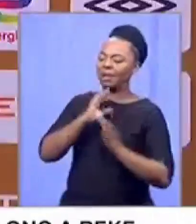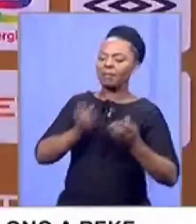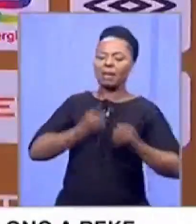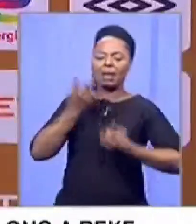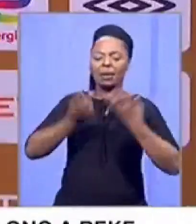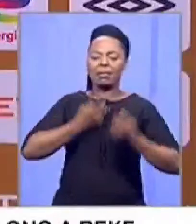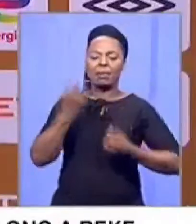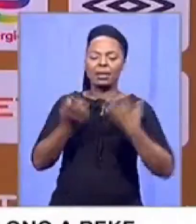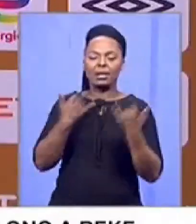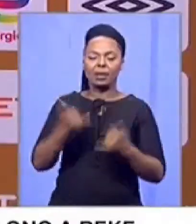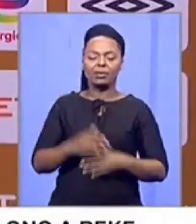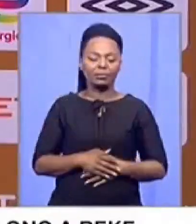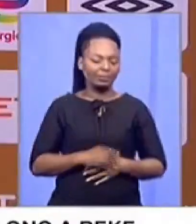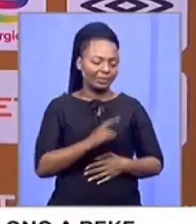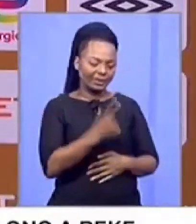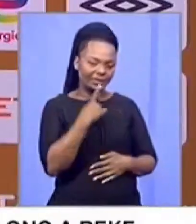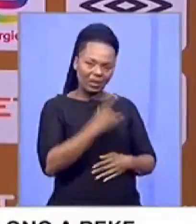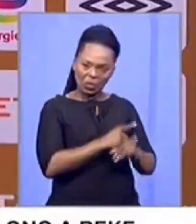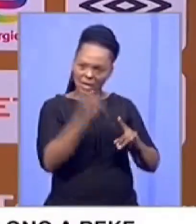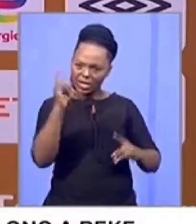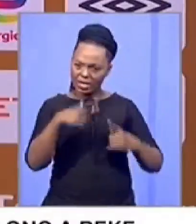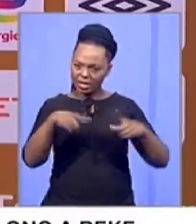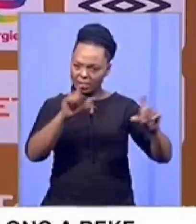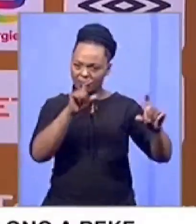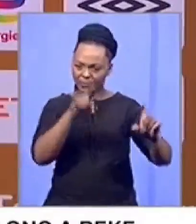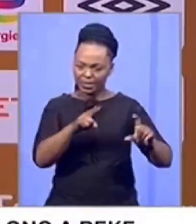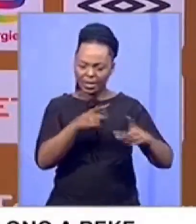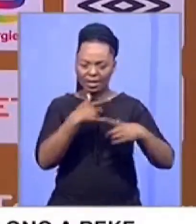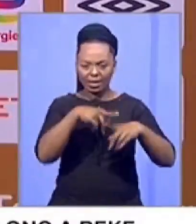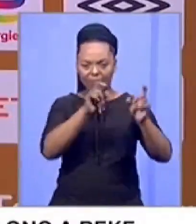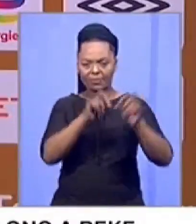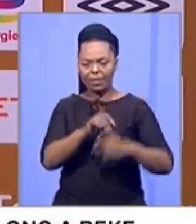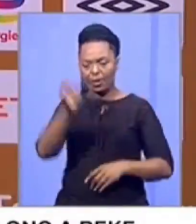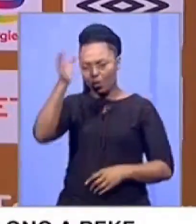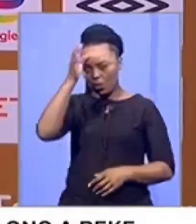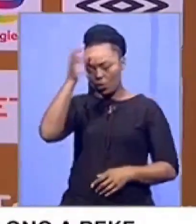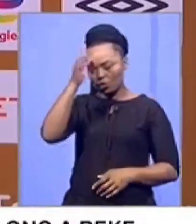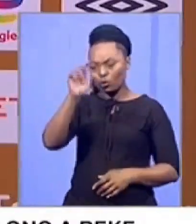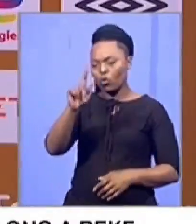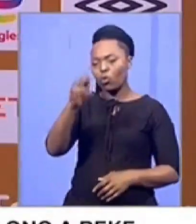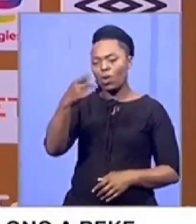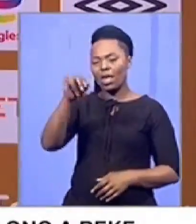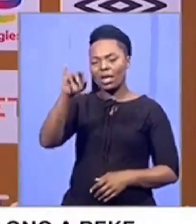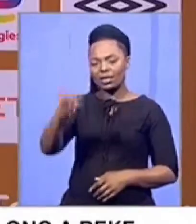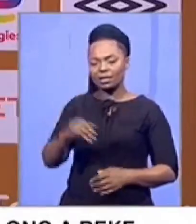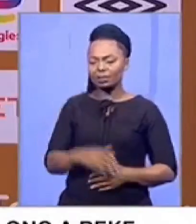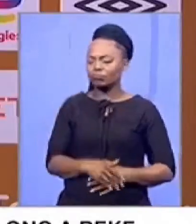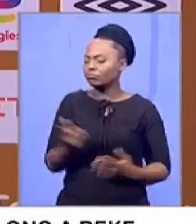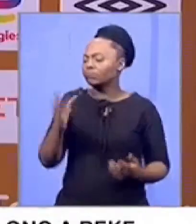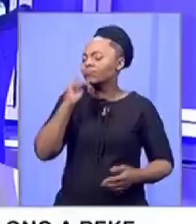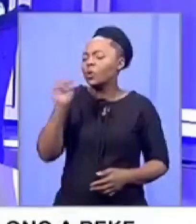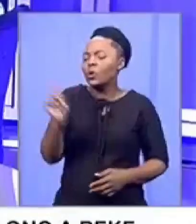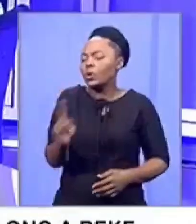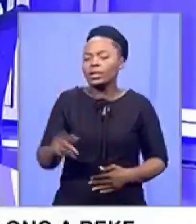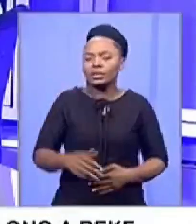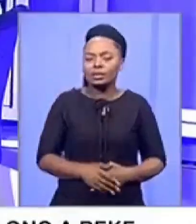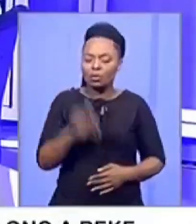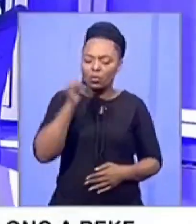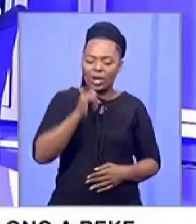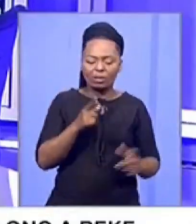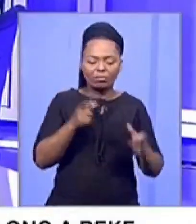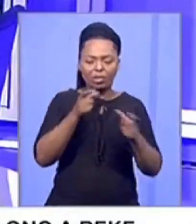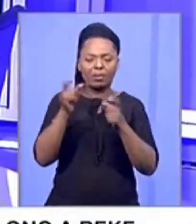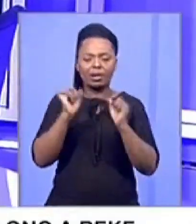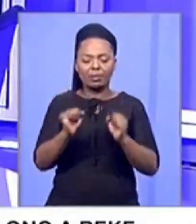se hapile league tla ke re utlwa a khutsanyana gona be mokwetlisi Rulane Mokoena ha ntsha maikutlo hae o reng ka sehlopha sena bane ba sebeditse hantle e sale